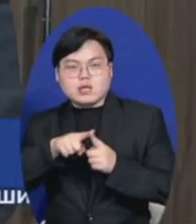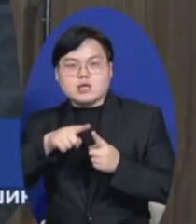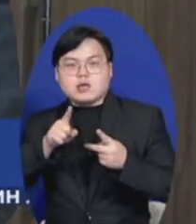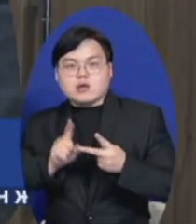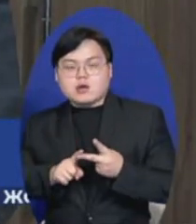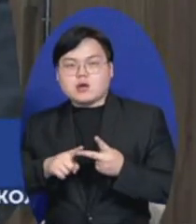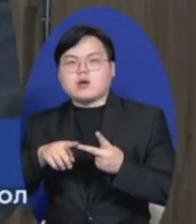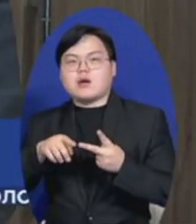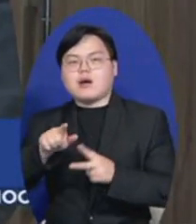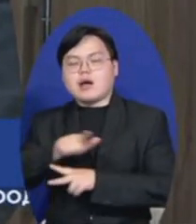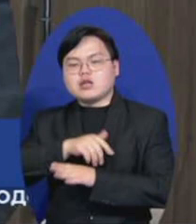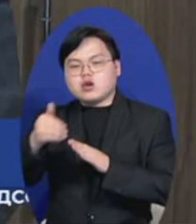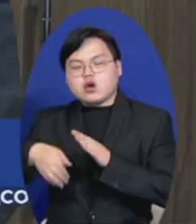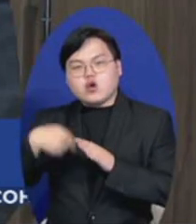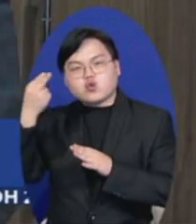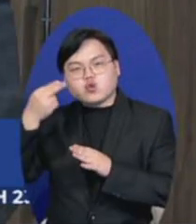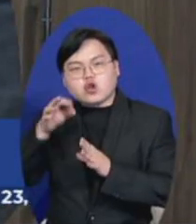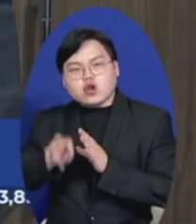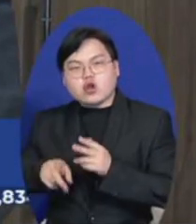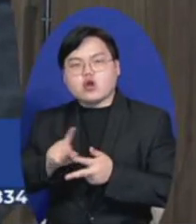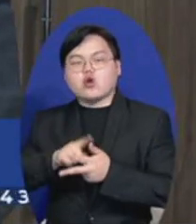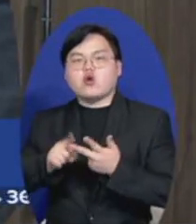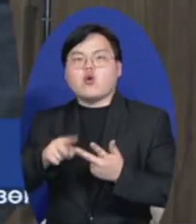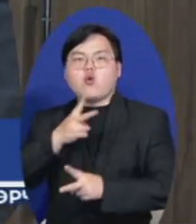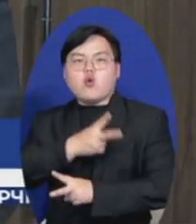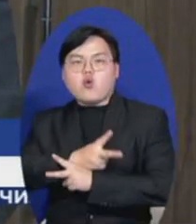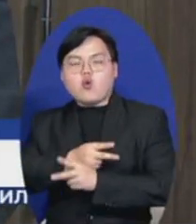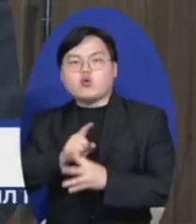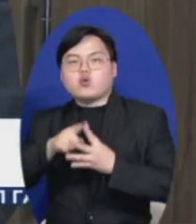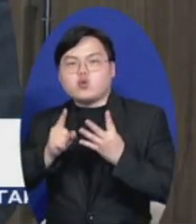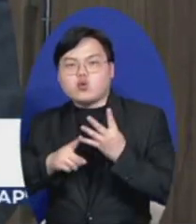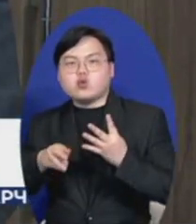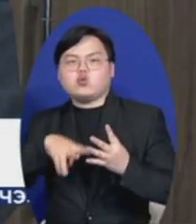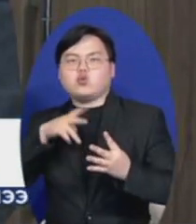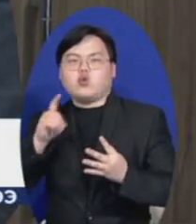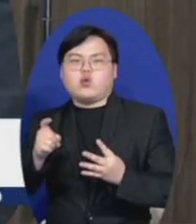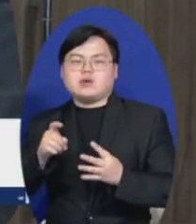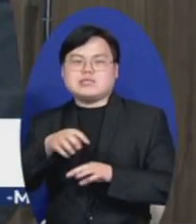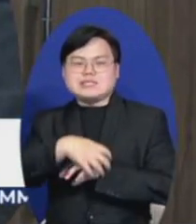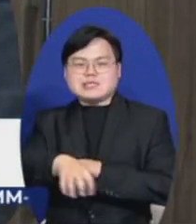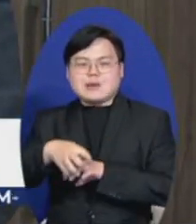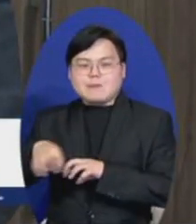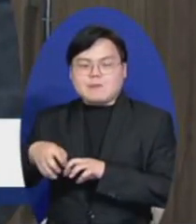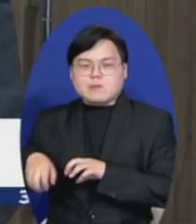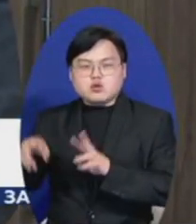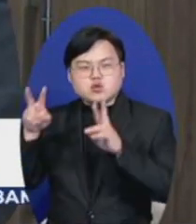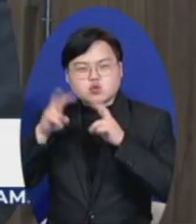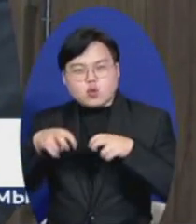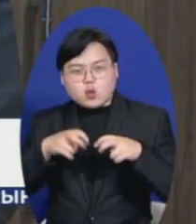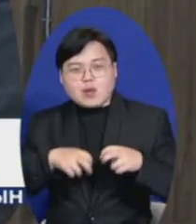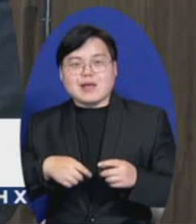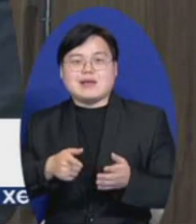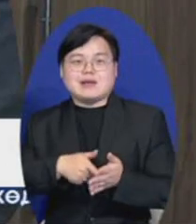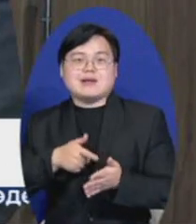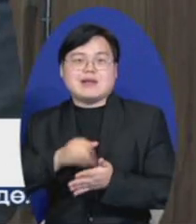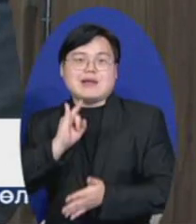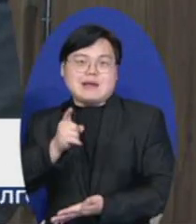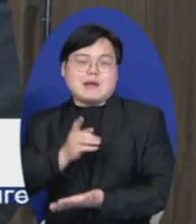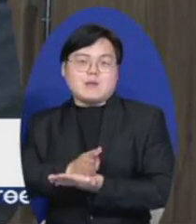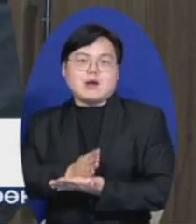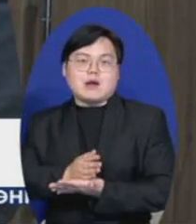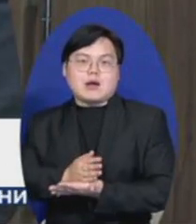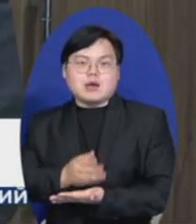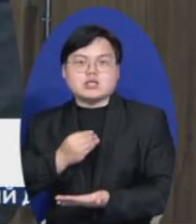хэл судлал түүх хууль судлал гэдэг олон салбарт бол маш их судлах зүйл байгааг эрдэмтдийн зөвлөлийн гишүүд таа хүнийг